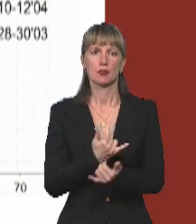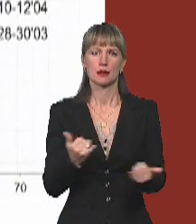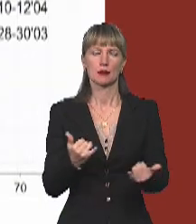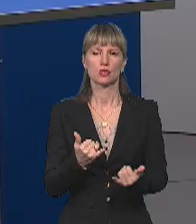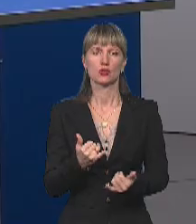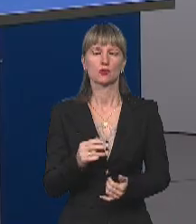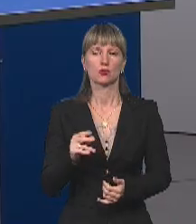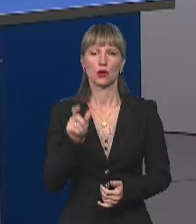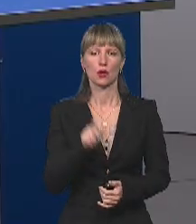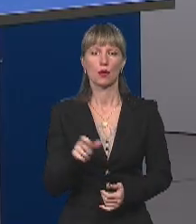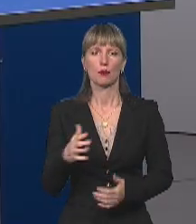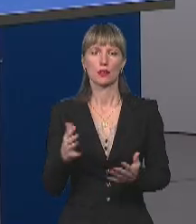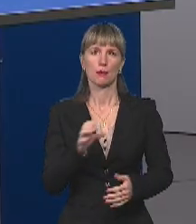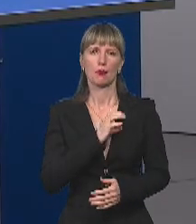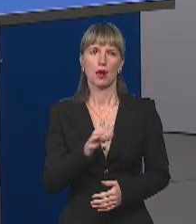громадян.